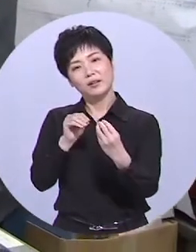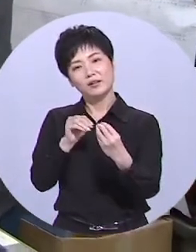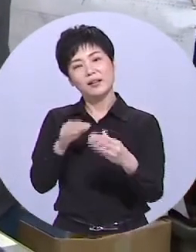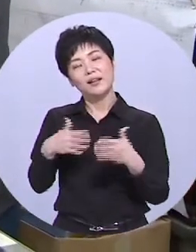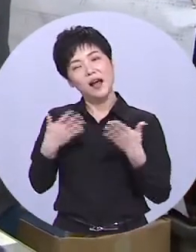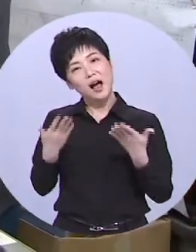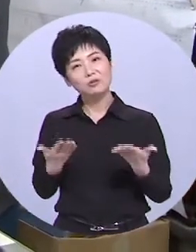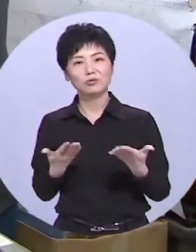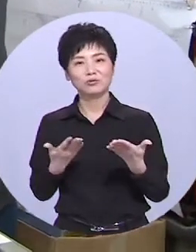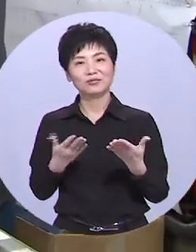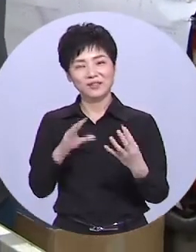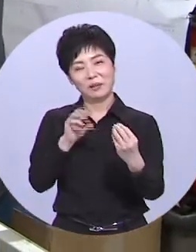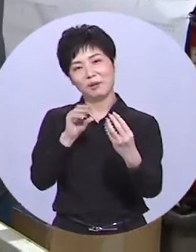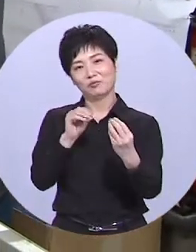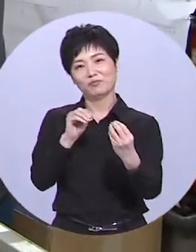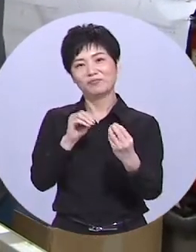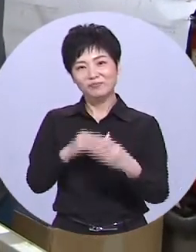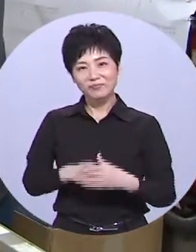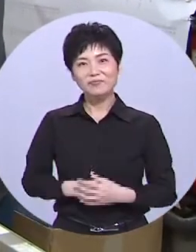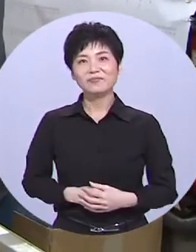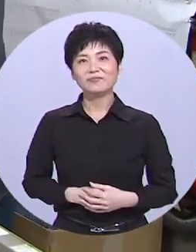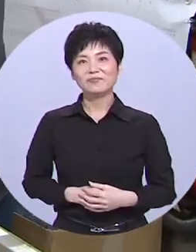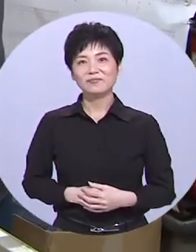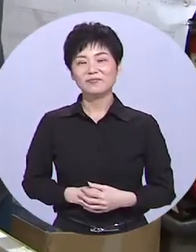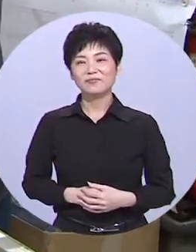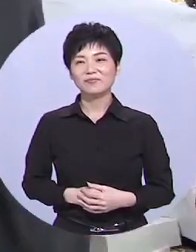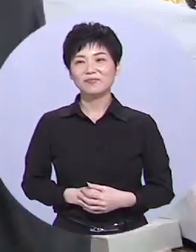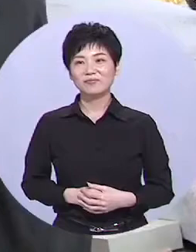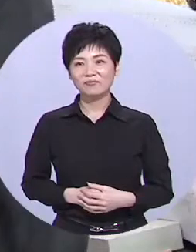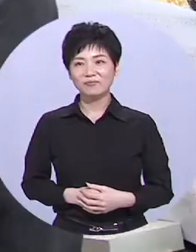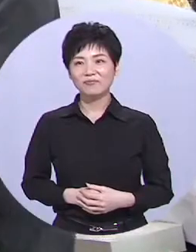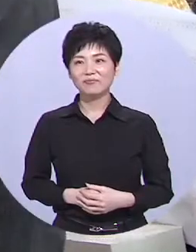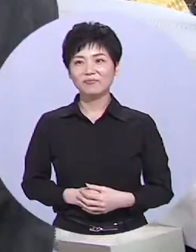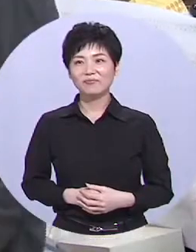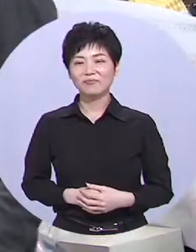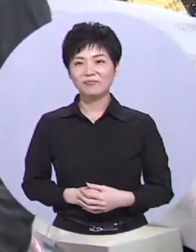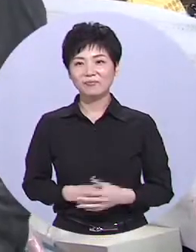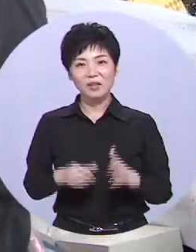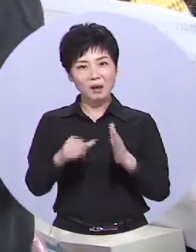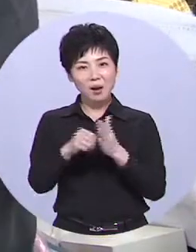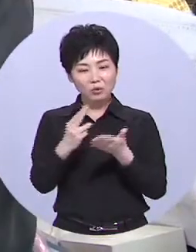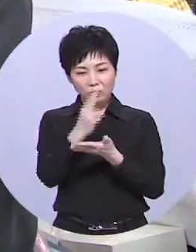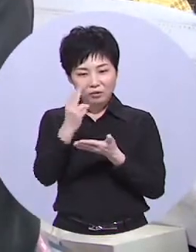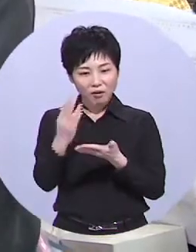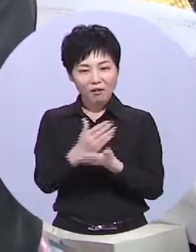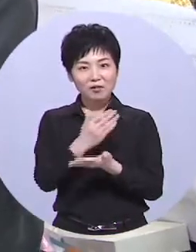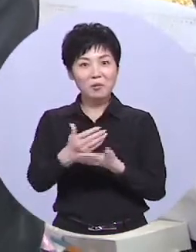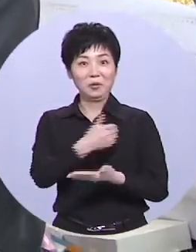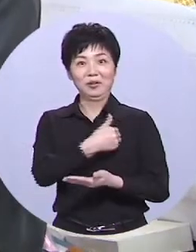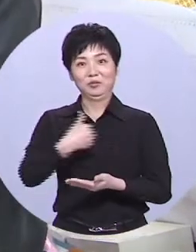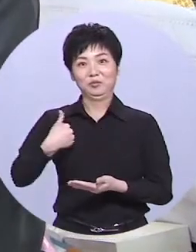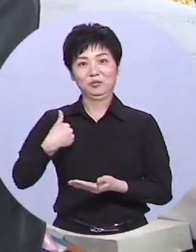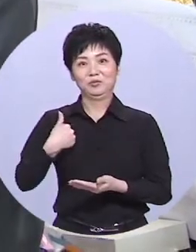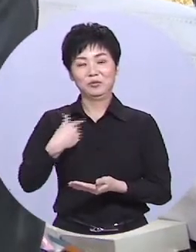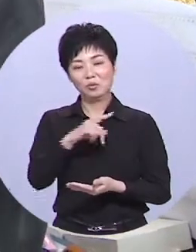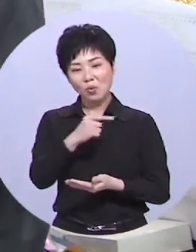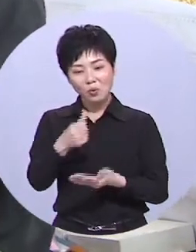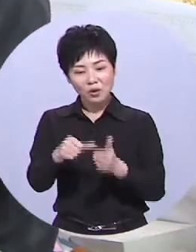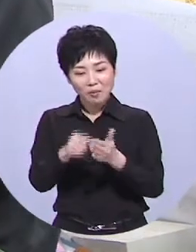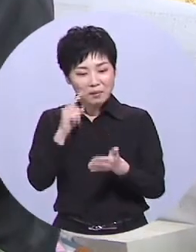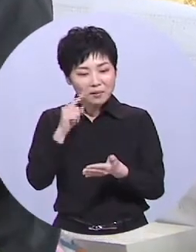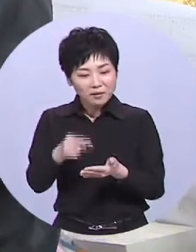どんな印鑑が必要かを確認するんです。 すごい。 自覚なんかも見ることができて。 そうなんだ。 いろいろと説明してください